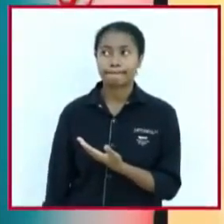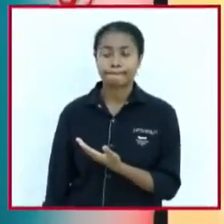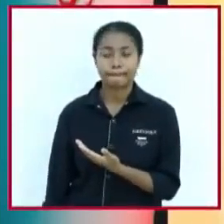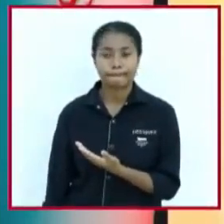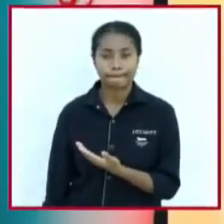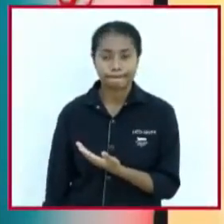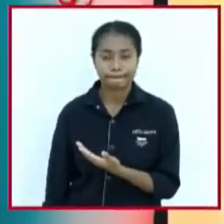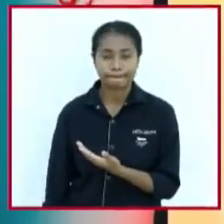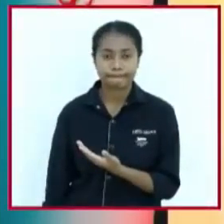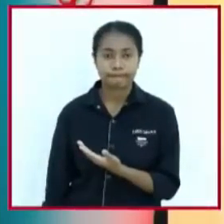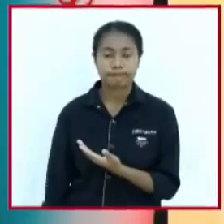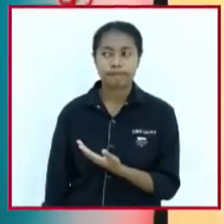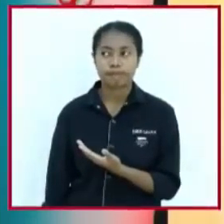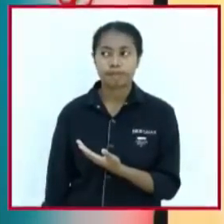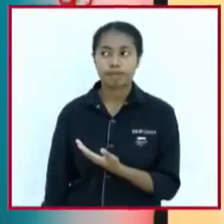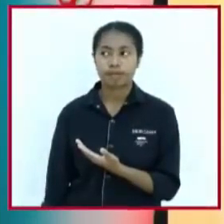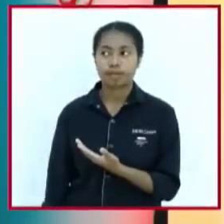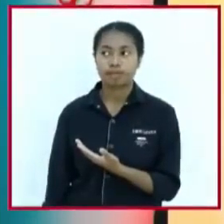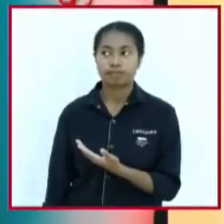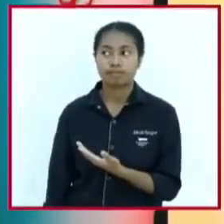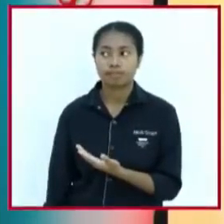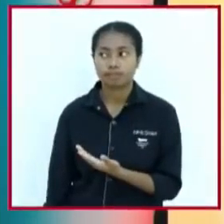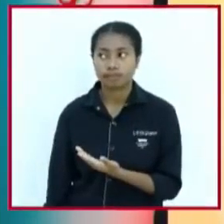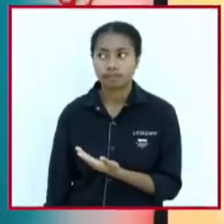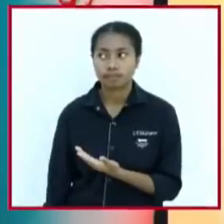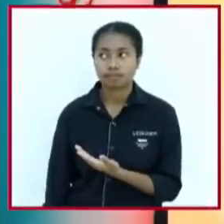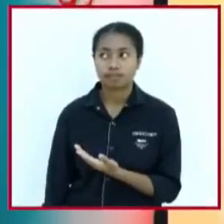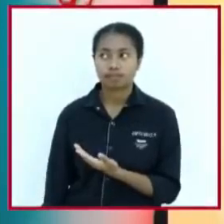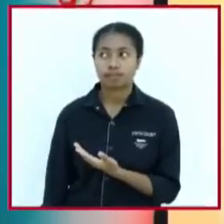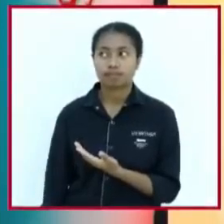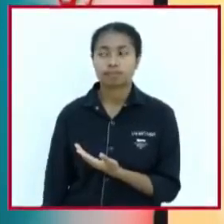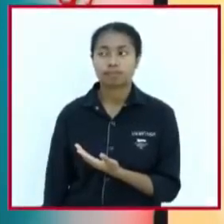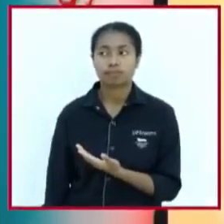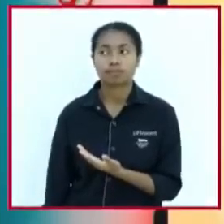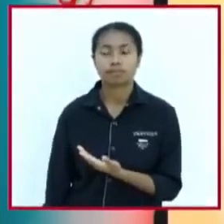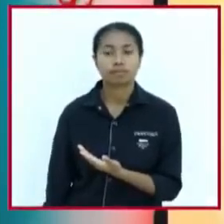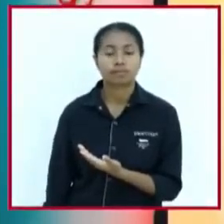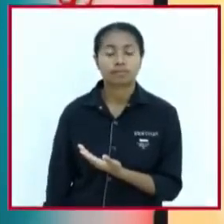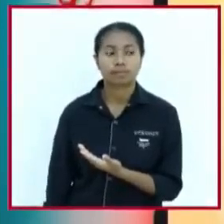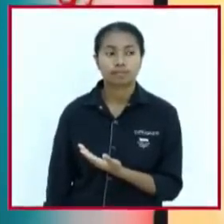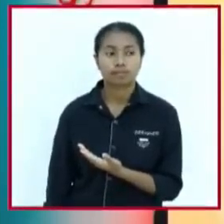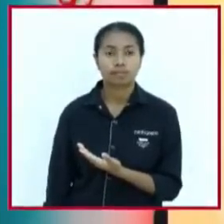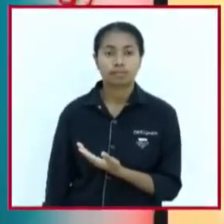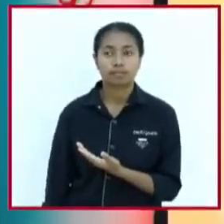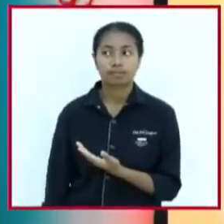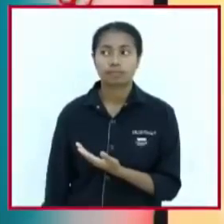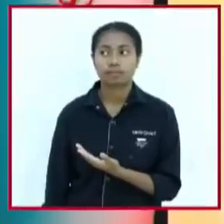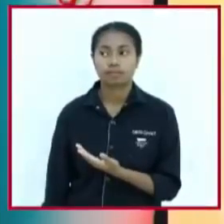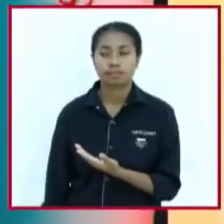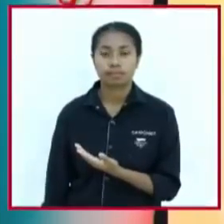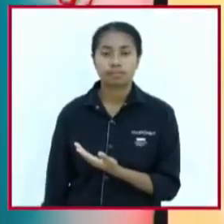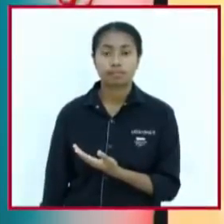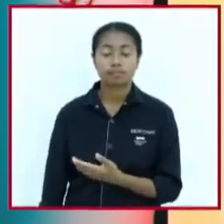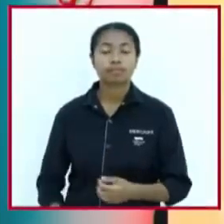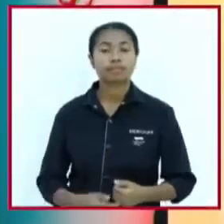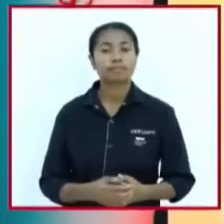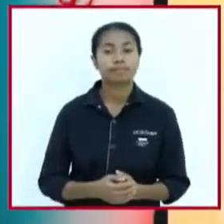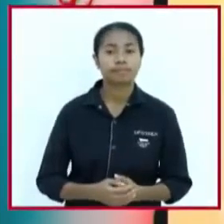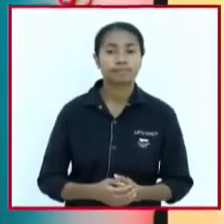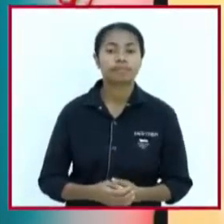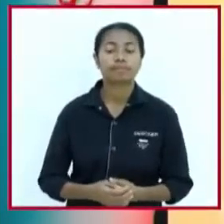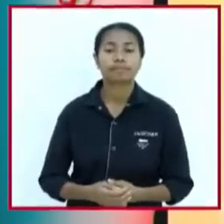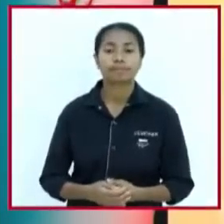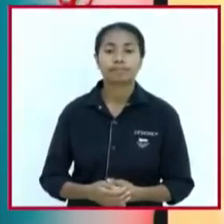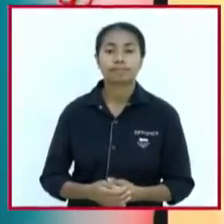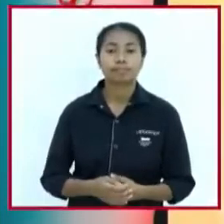jabatan ya tapi Yesus hidup selama-lamanya jadi jabatannya sebagai Imam tidak berpindah kepada orang lain